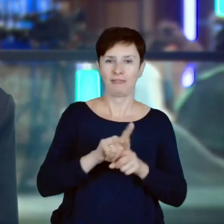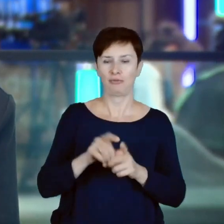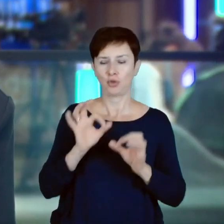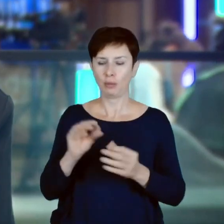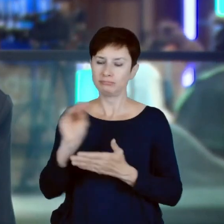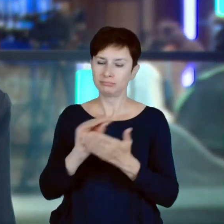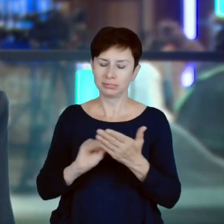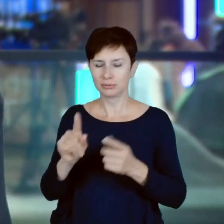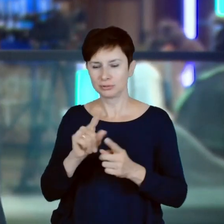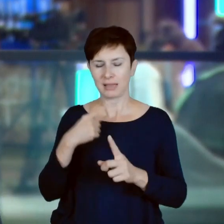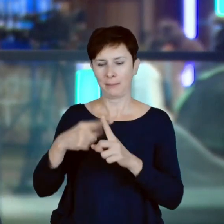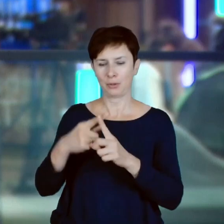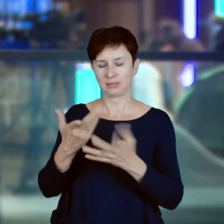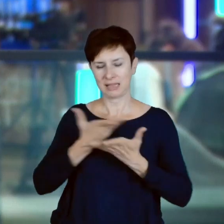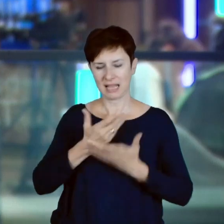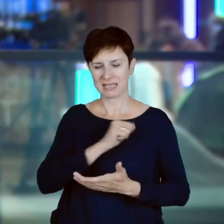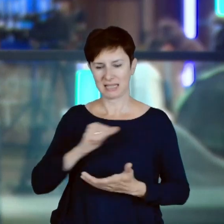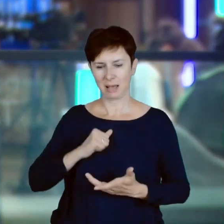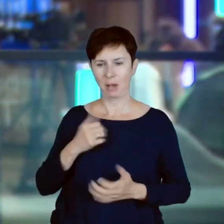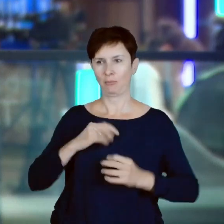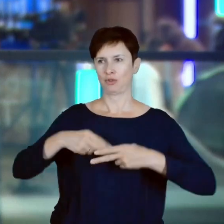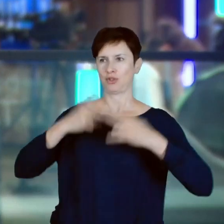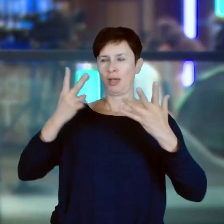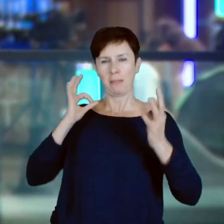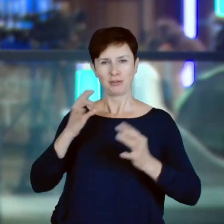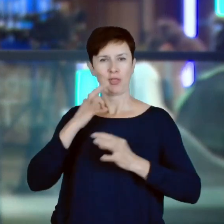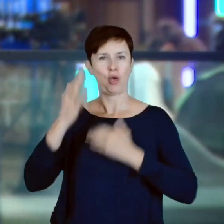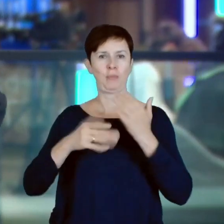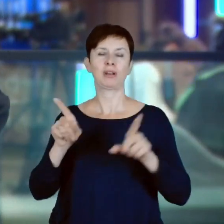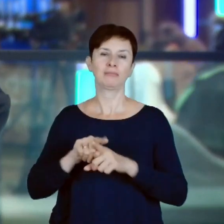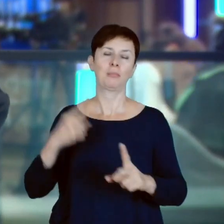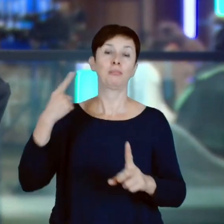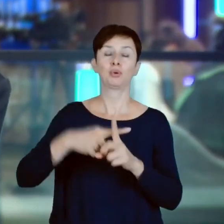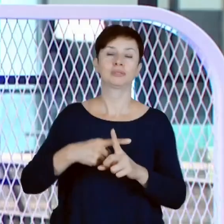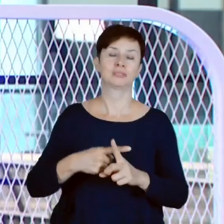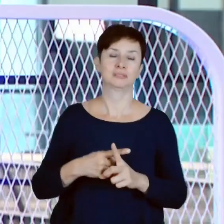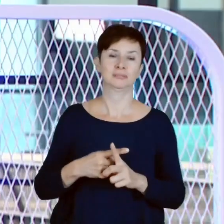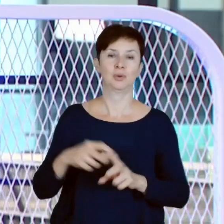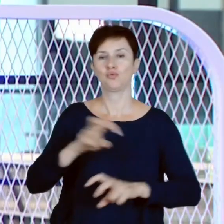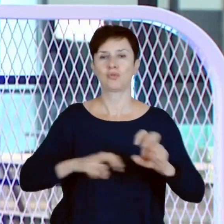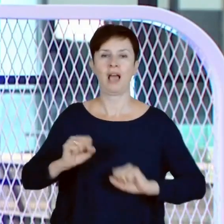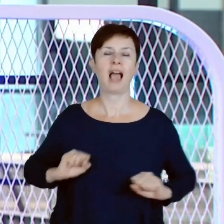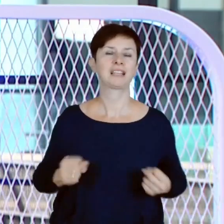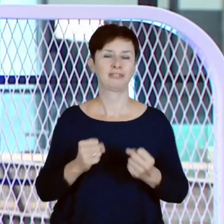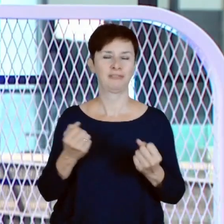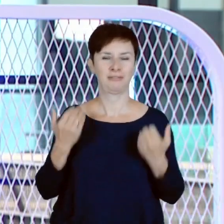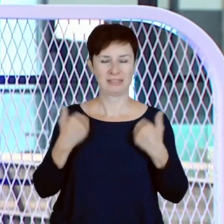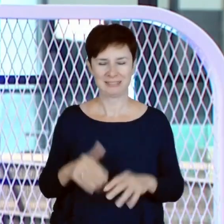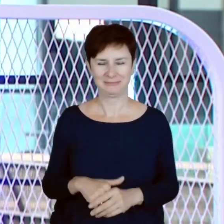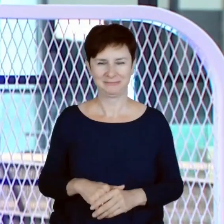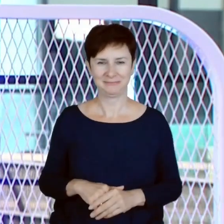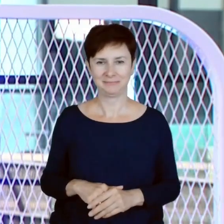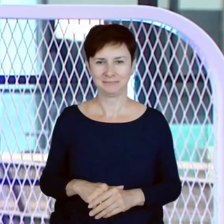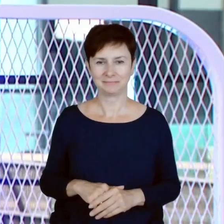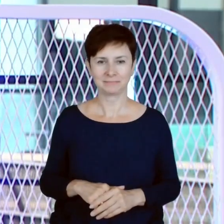dzień, to byłoby super i aktywność fizyczna to jest w ogóle must have jako już ostatni. Zaraz pogadamy, co zrobić, żeby tam aktywność, nie